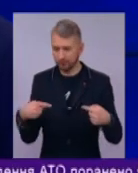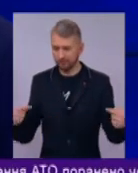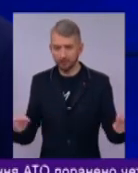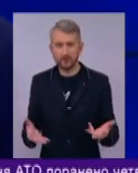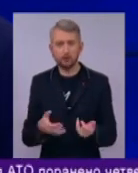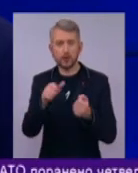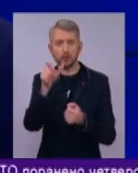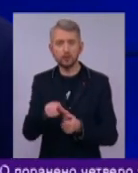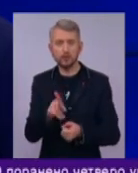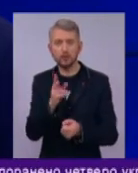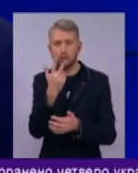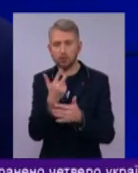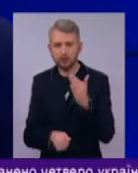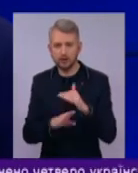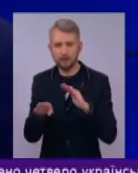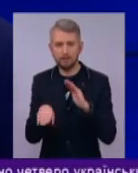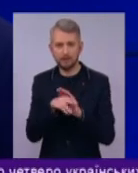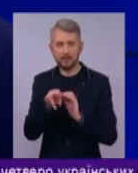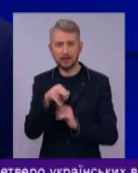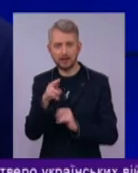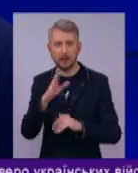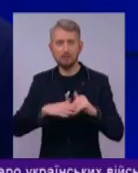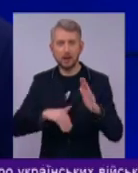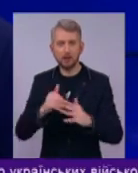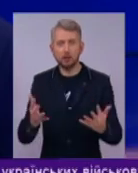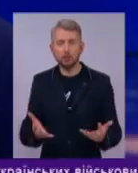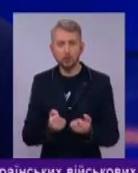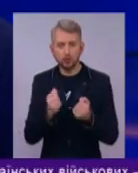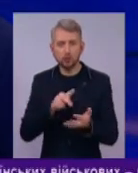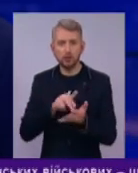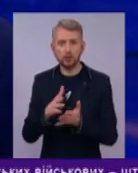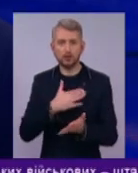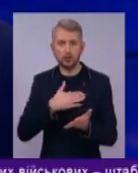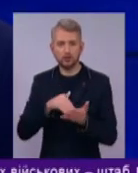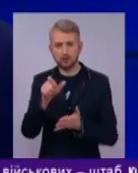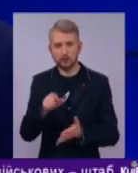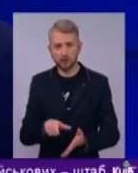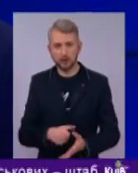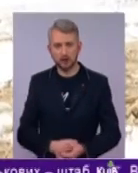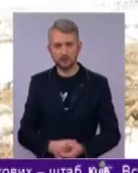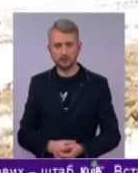врятувати людину, яка провалилася під лід. Практику порятунку на кризі проходила Аліна Медведчук.